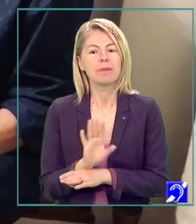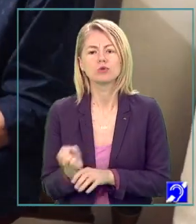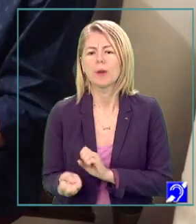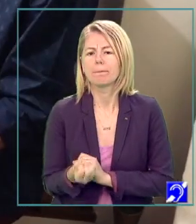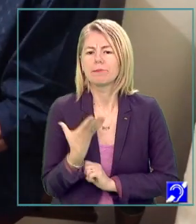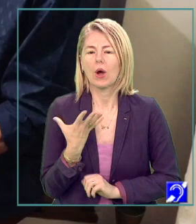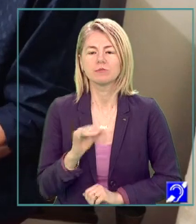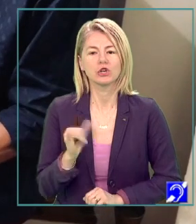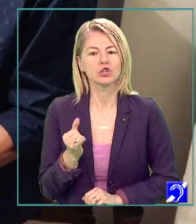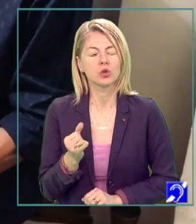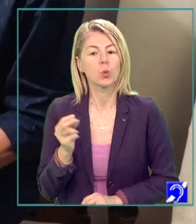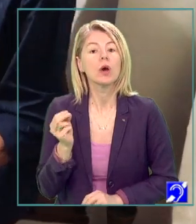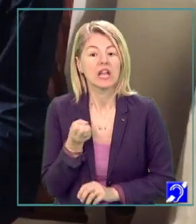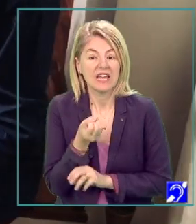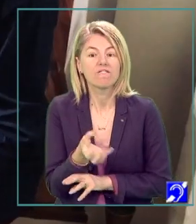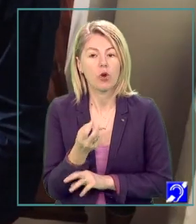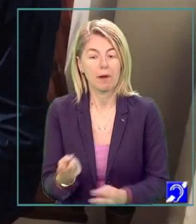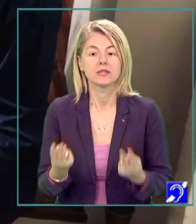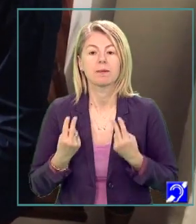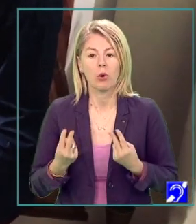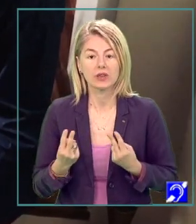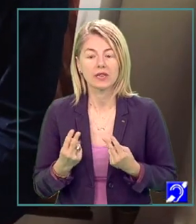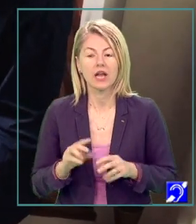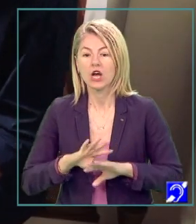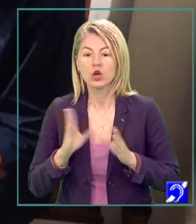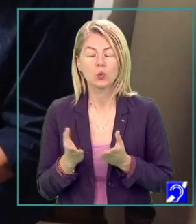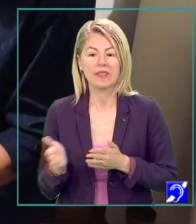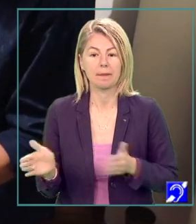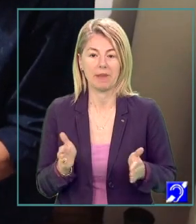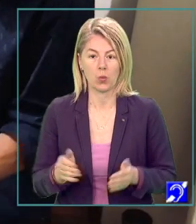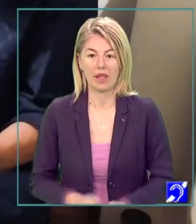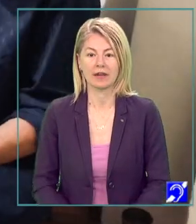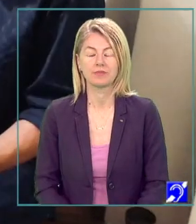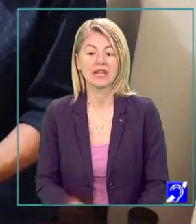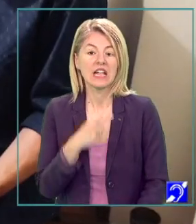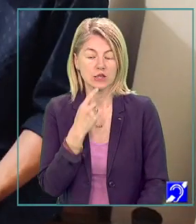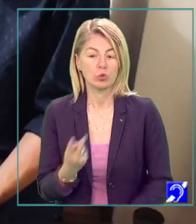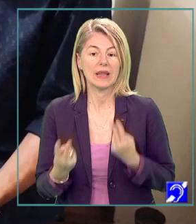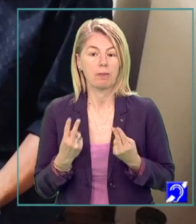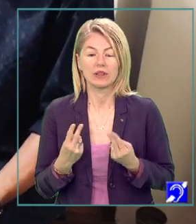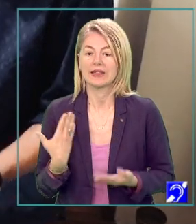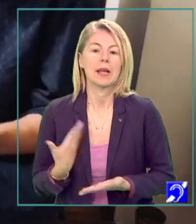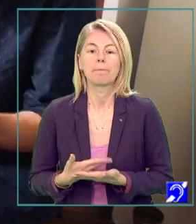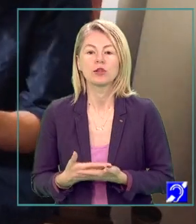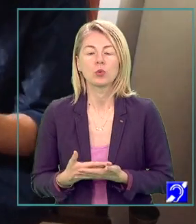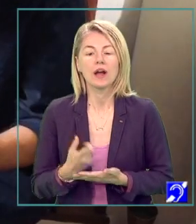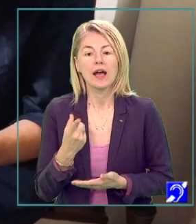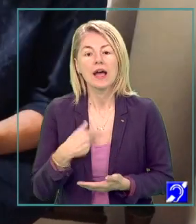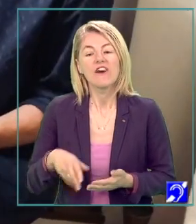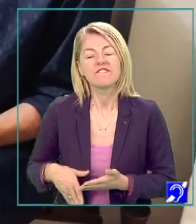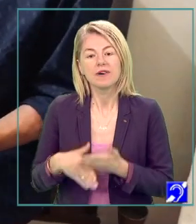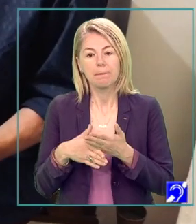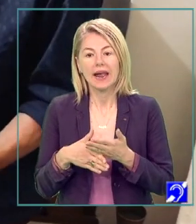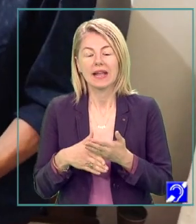proaspete și emisiuni cu informații utile în tot acest interval de timp. Spun utile pentru că vă